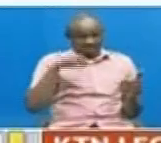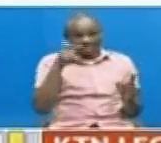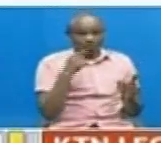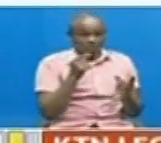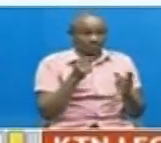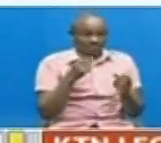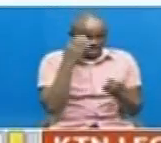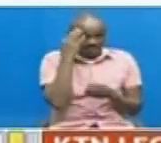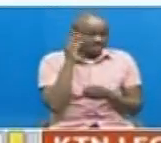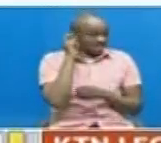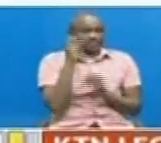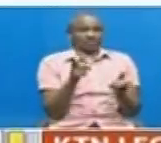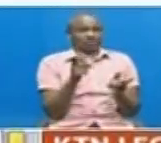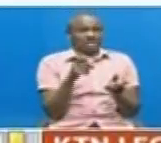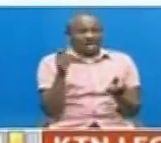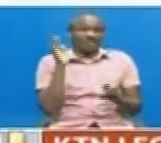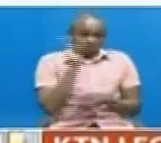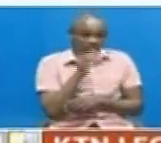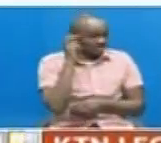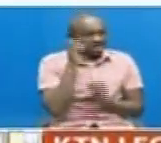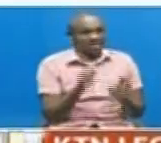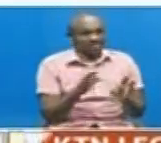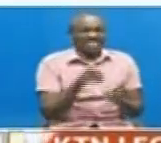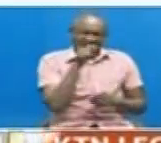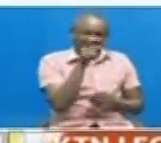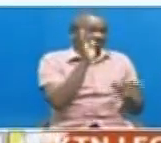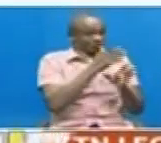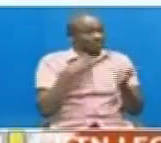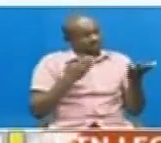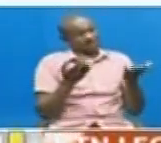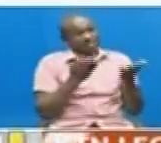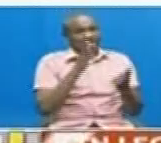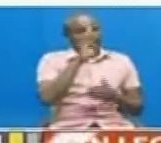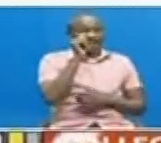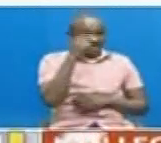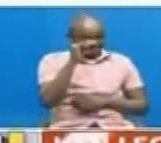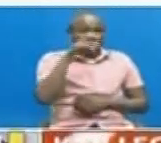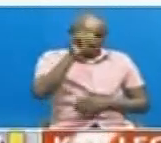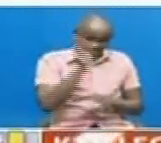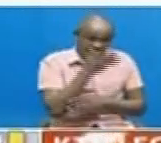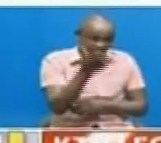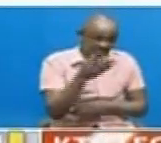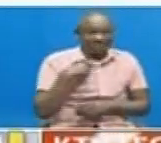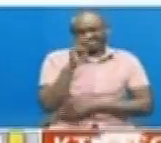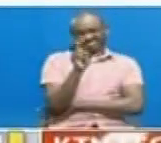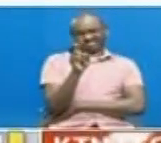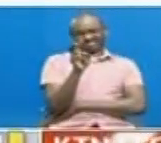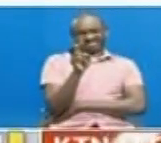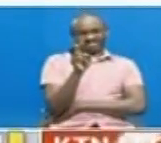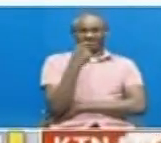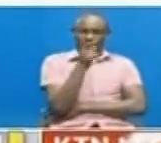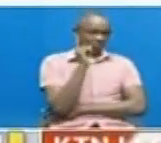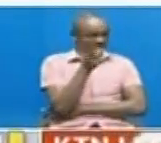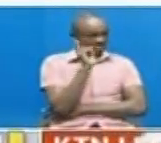zingine sizisikii. Mhm. Ushaona. Kwa hivyo ile nyimbo tuseme kama Bahati kabla kurekoda ile nyimbo hiyo nyimbo nikamwangalia. Mm-hmm.